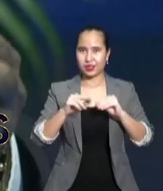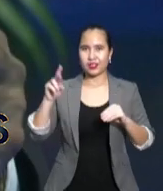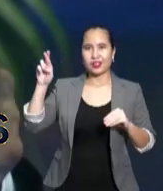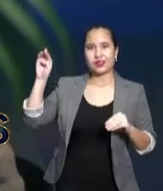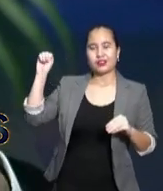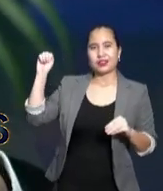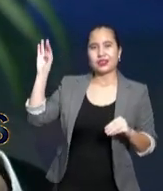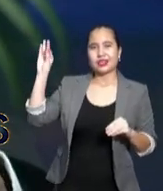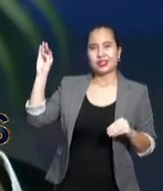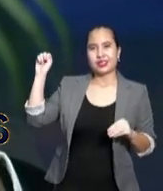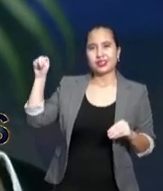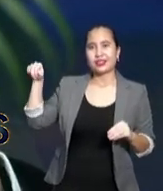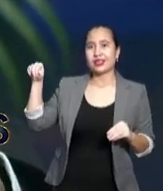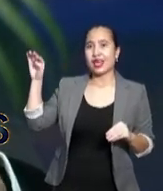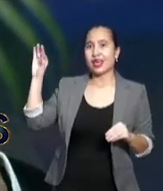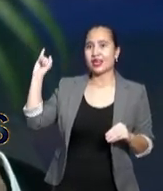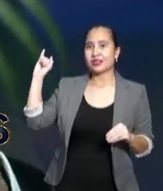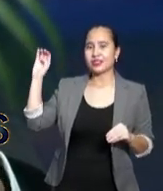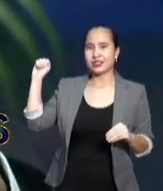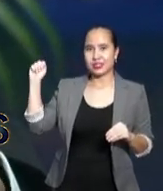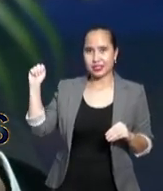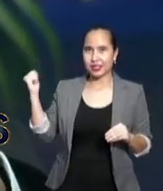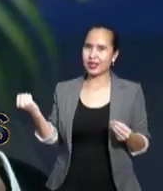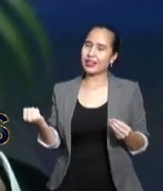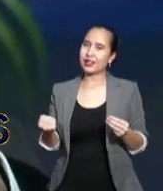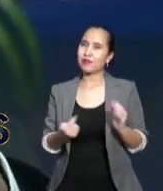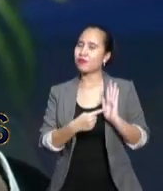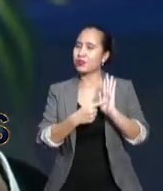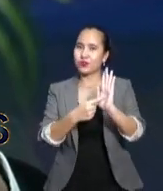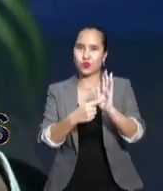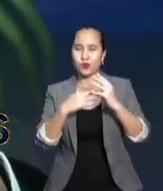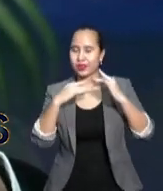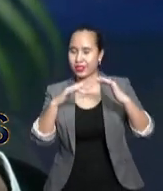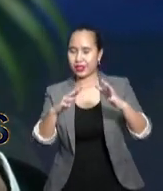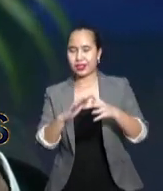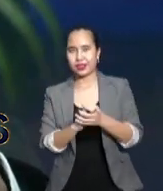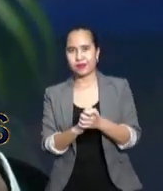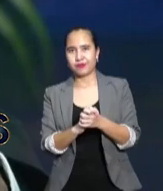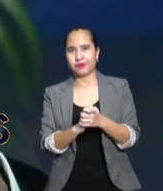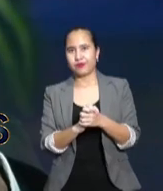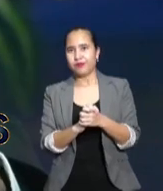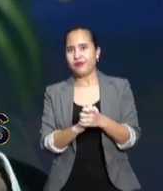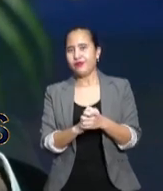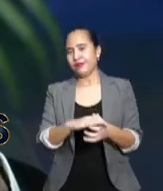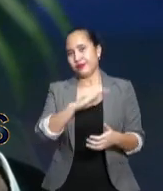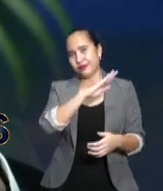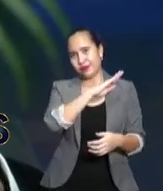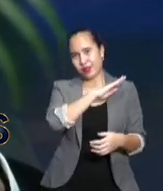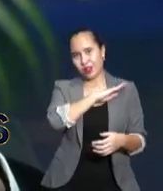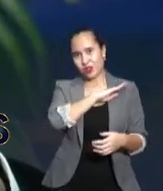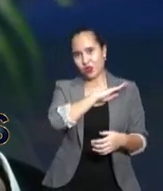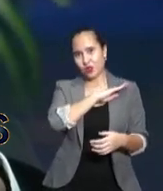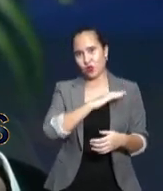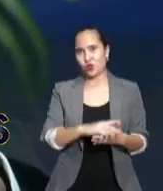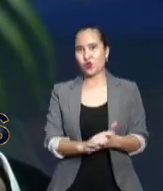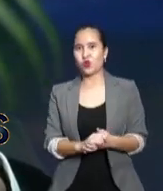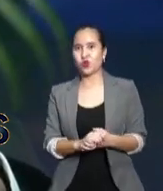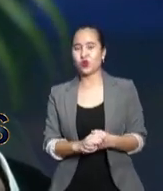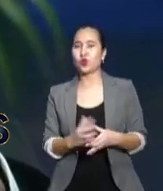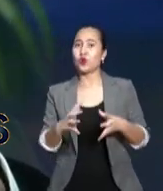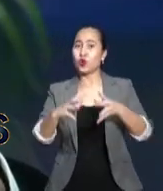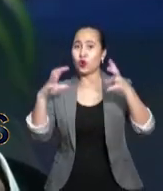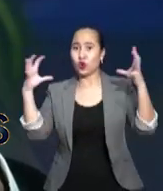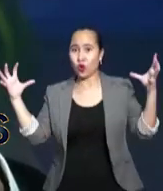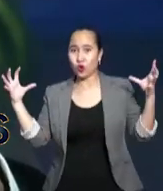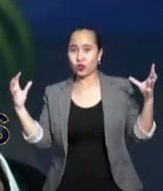die wet geldtransactiekantoren. Maar ook macro-economische interventies.